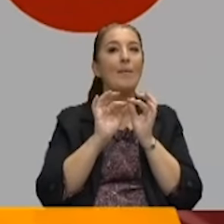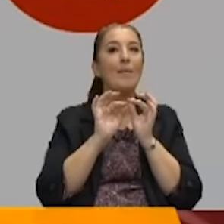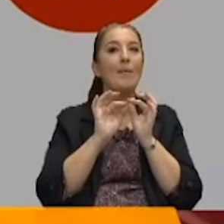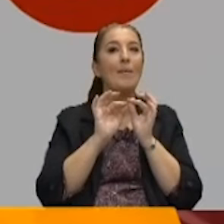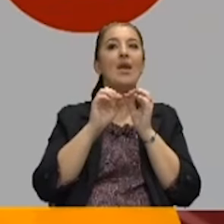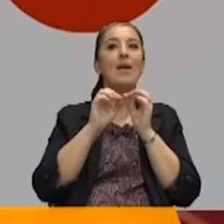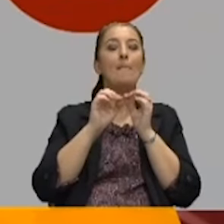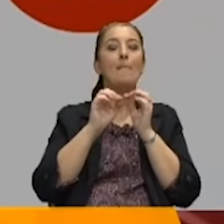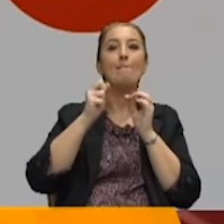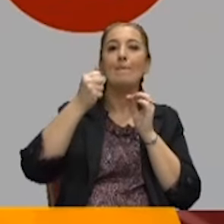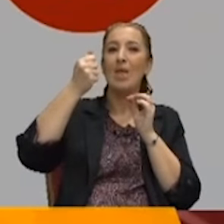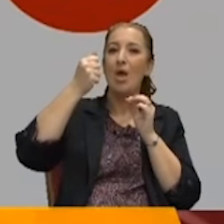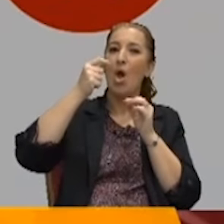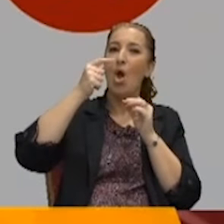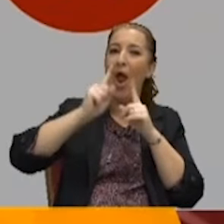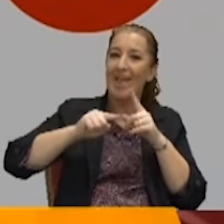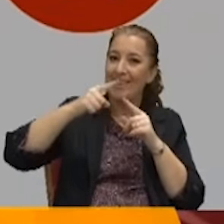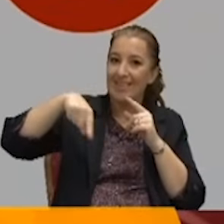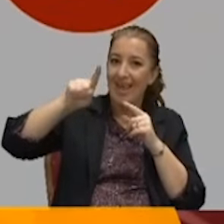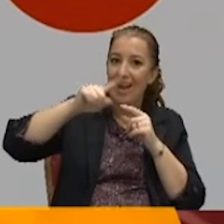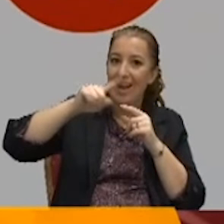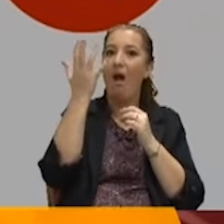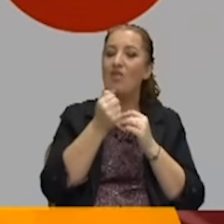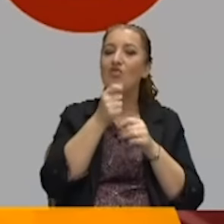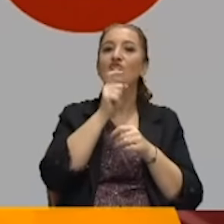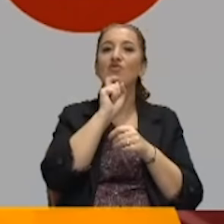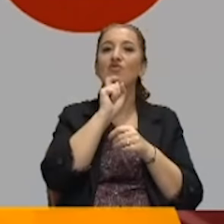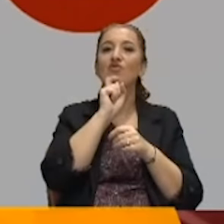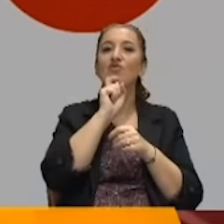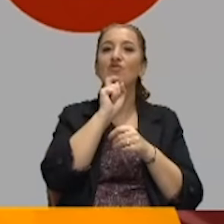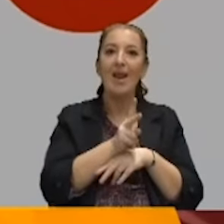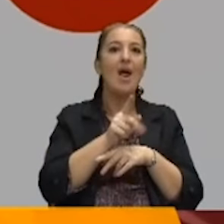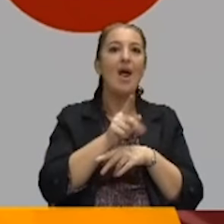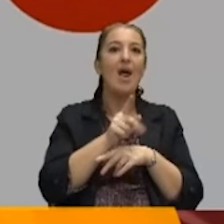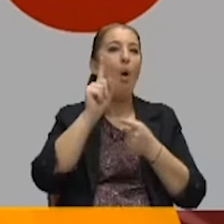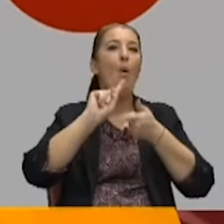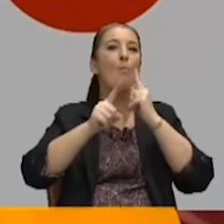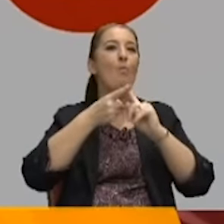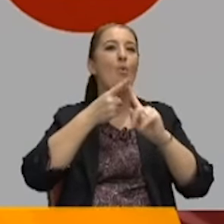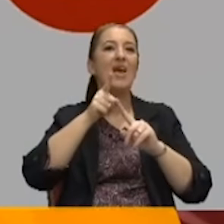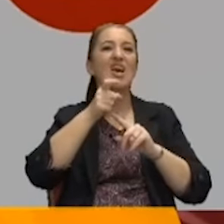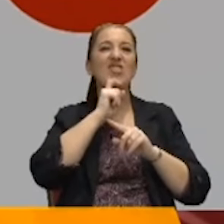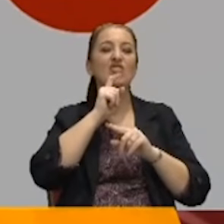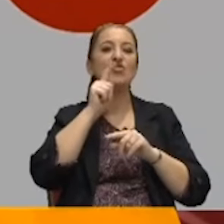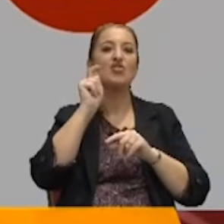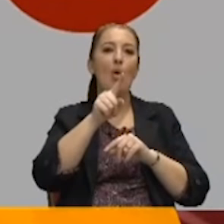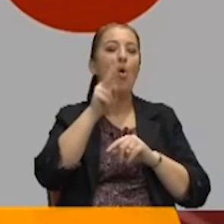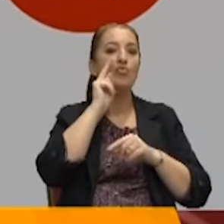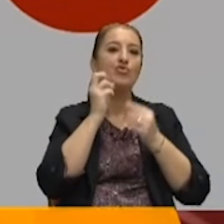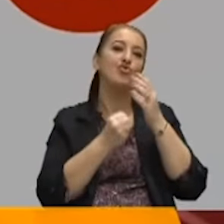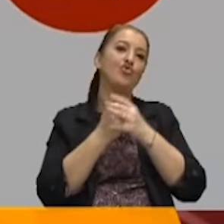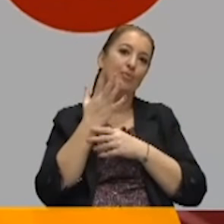yönetenlerin aldıkları yanlış kararlar ve yürüttükleri politikalarının sonucudur bu olanlar.